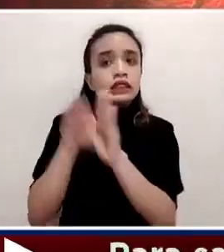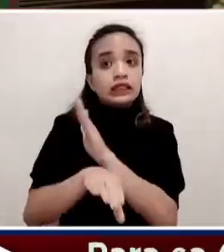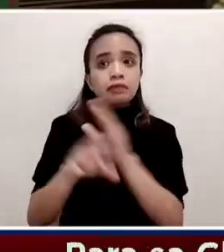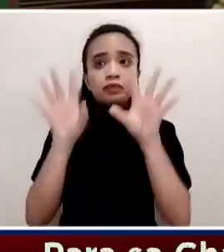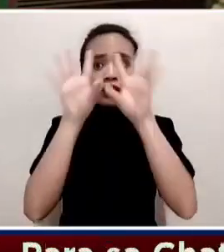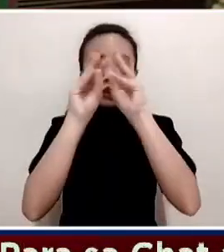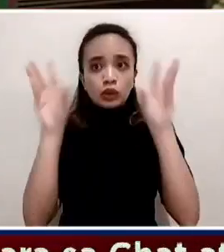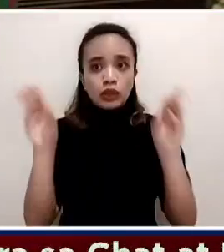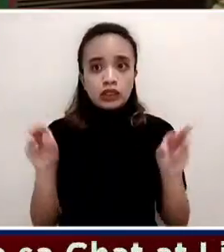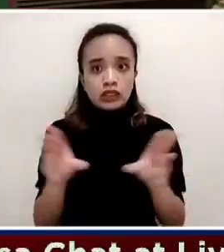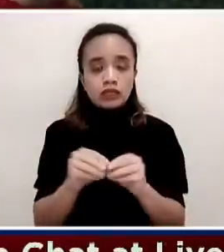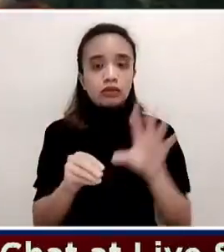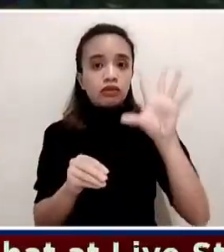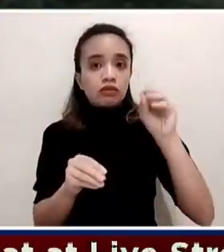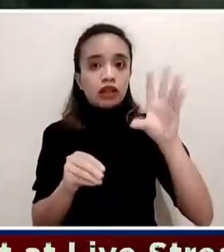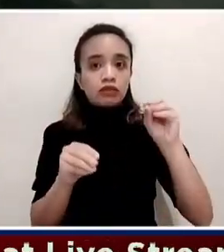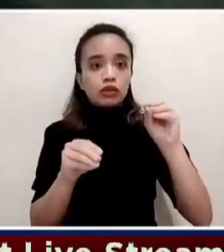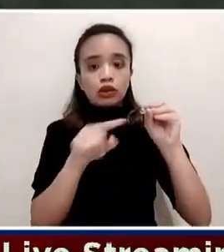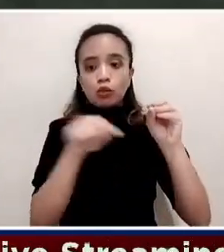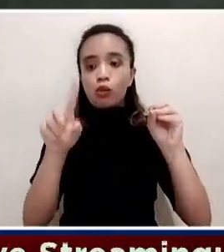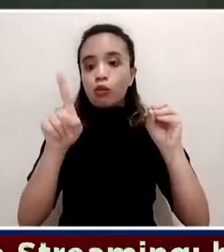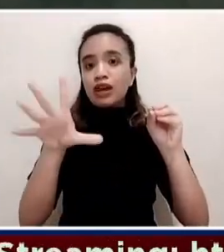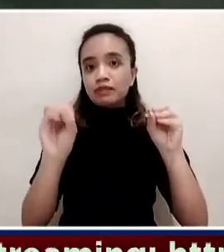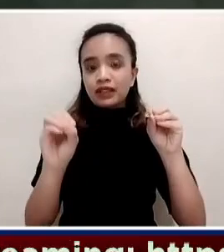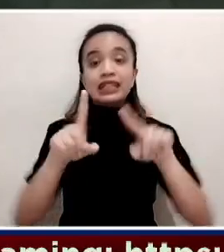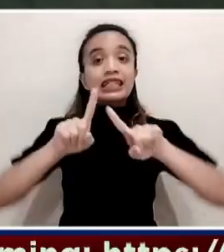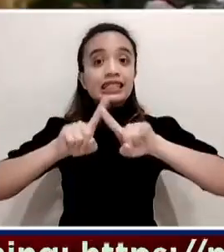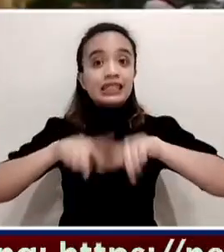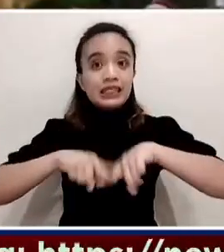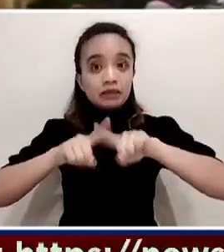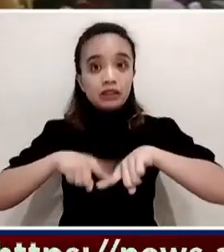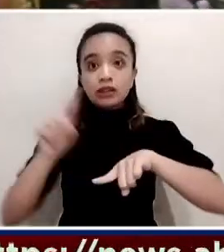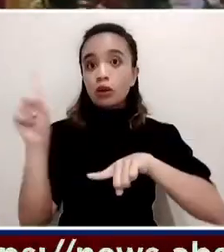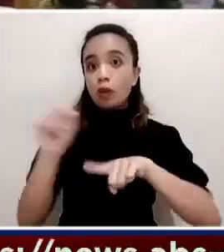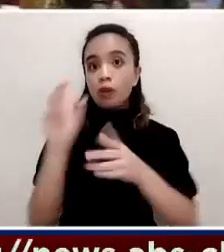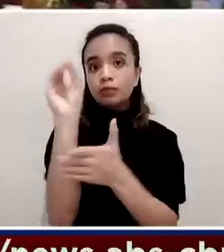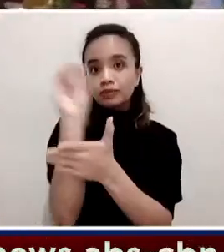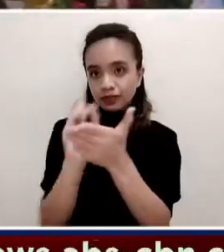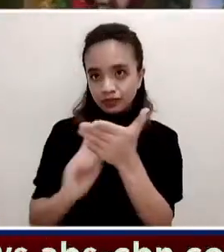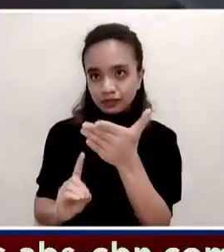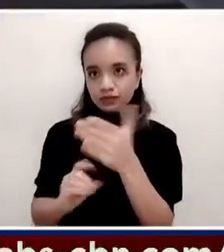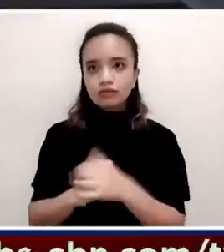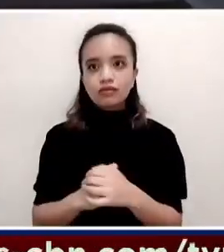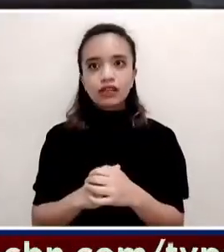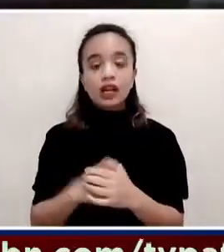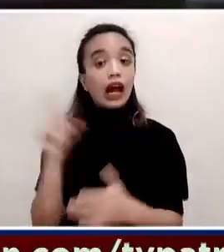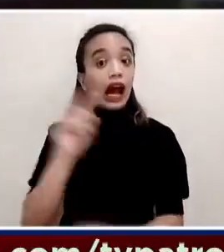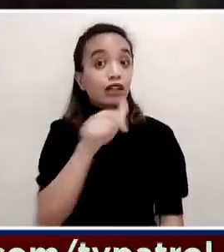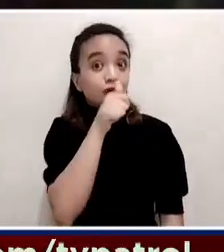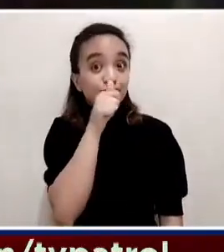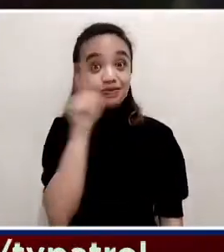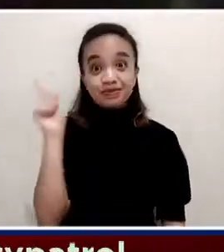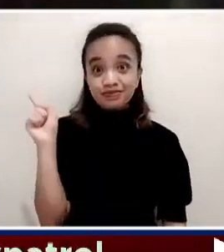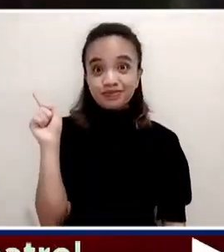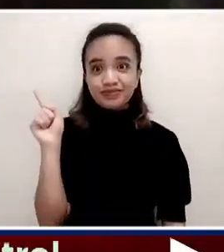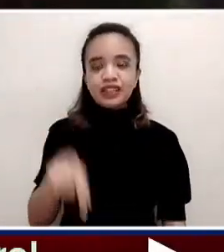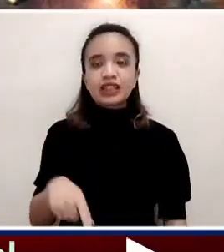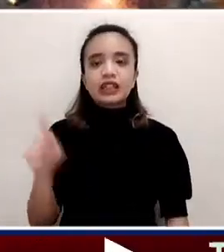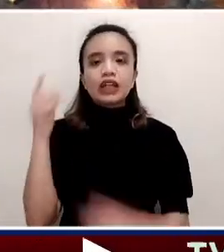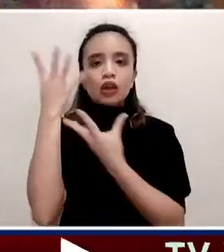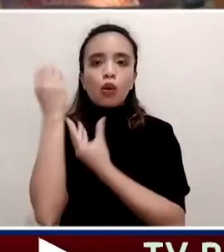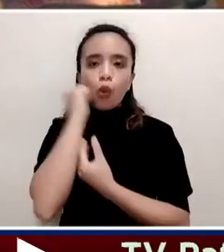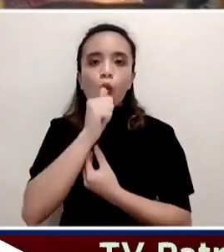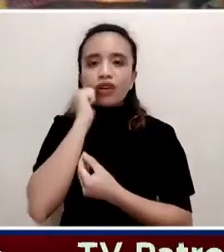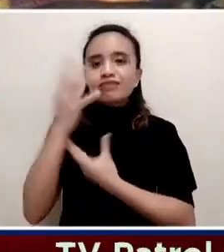nasa 50 to 150 pesos, depende sa disenyo. Sikreto man ni Joe, updated ang kanilang disenyo base